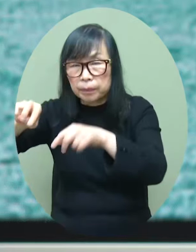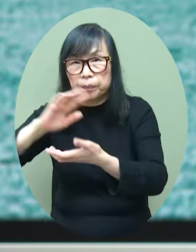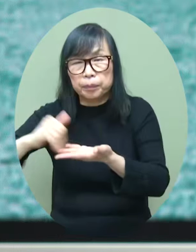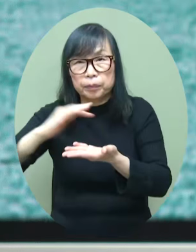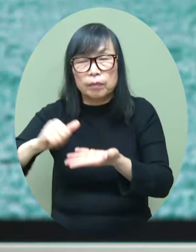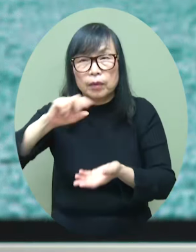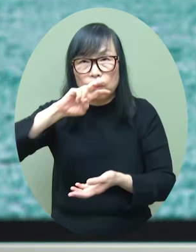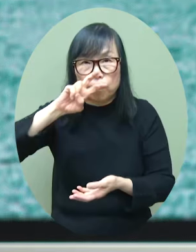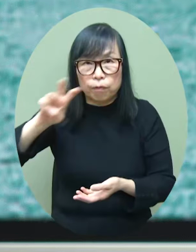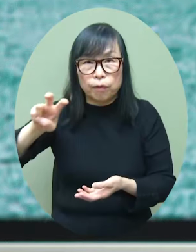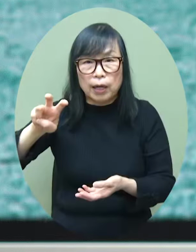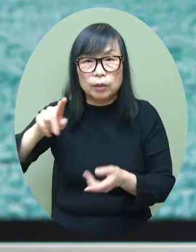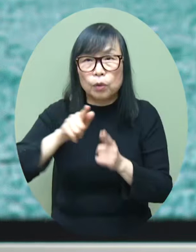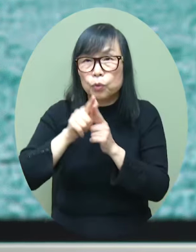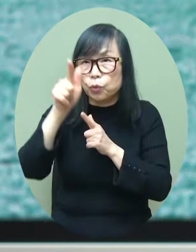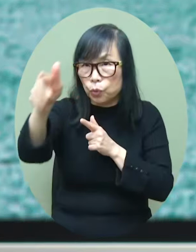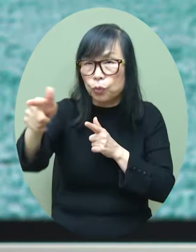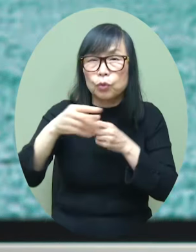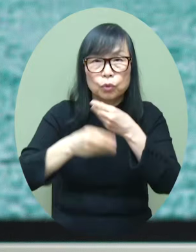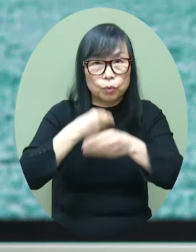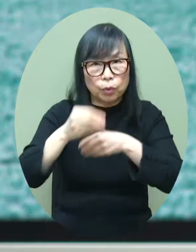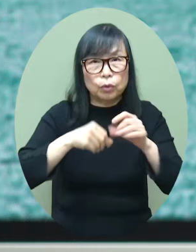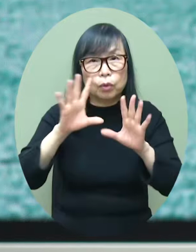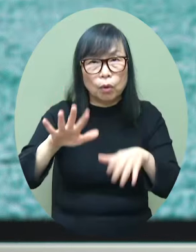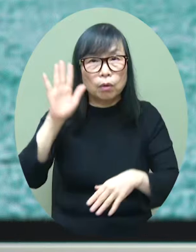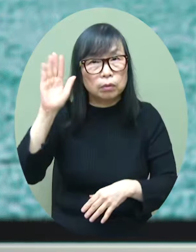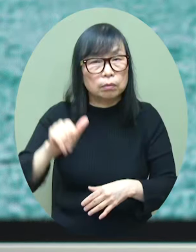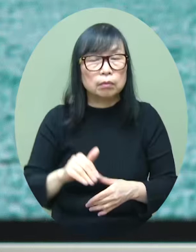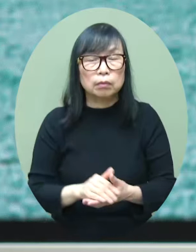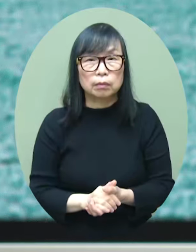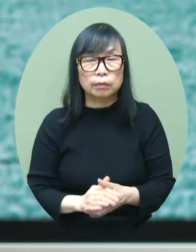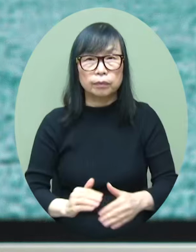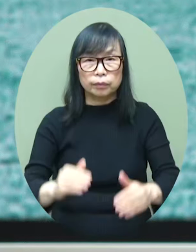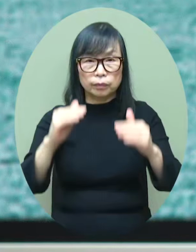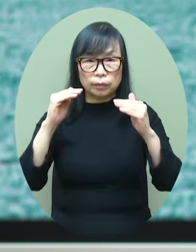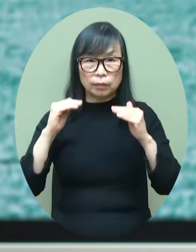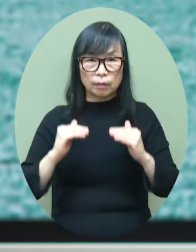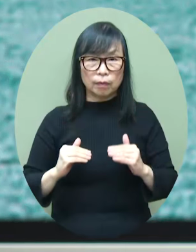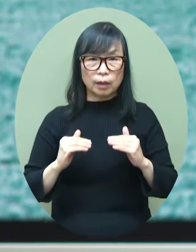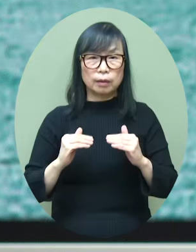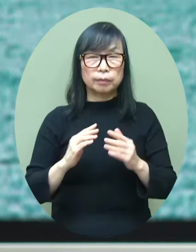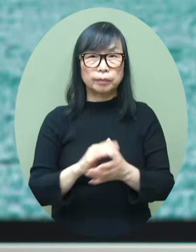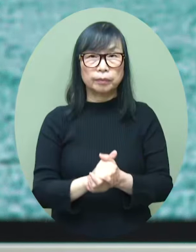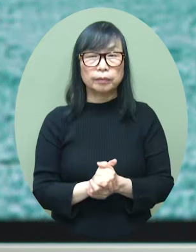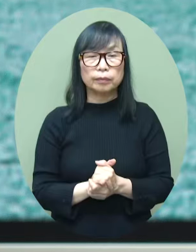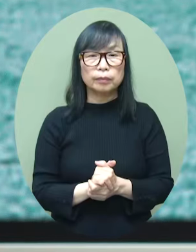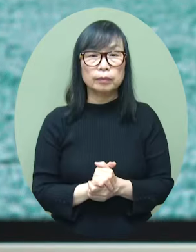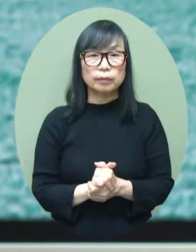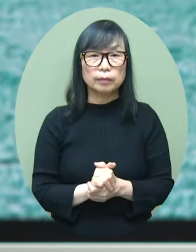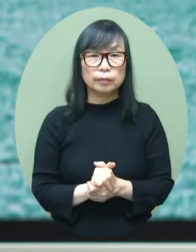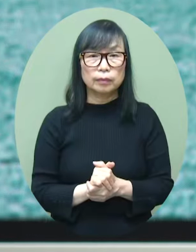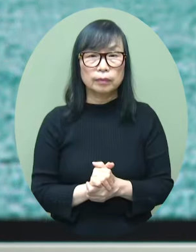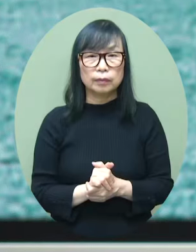發現其實好遠都可以傳播嚇。 下一位，嗰位男士。